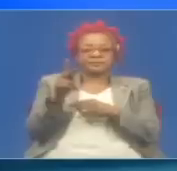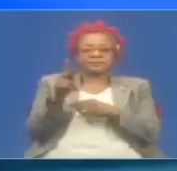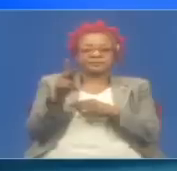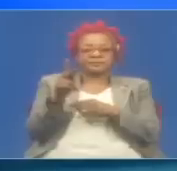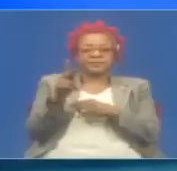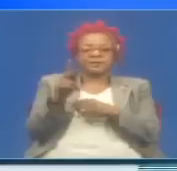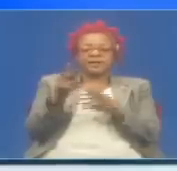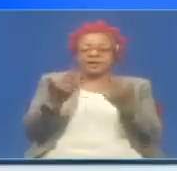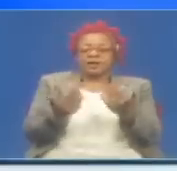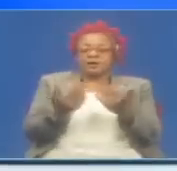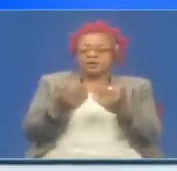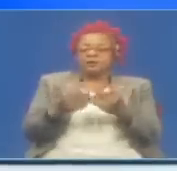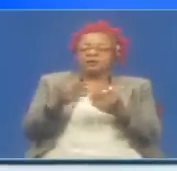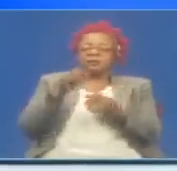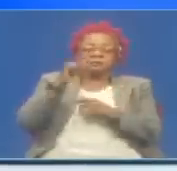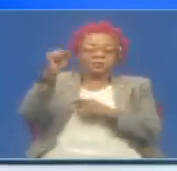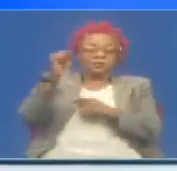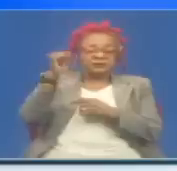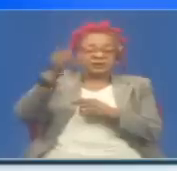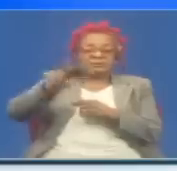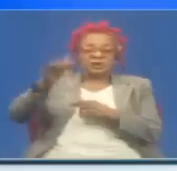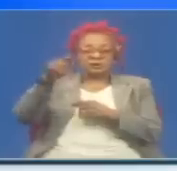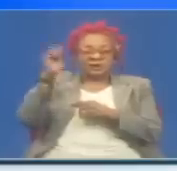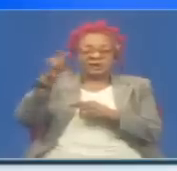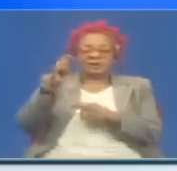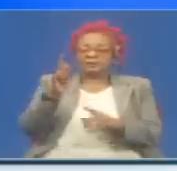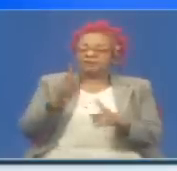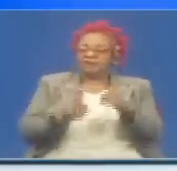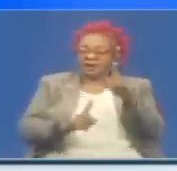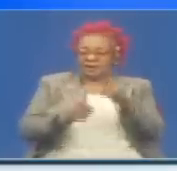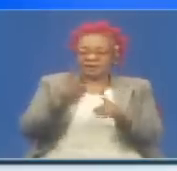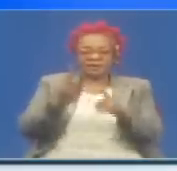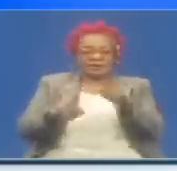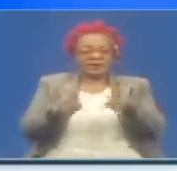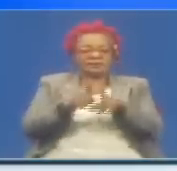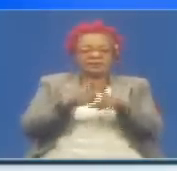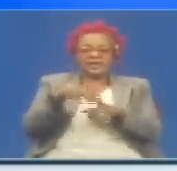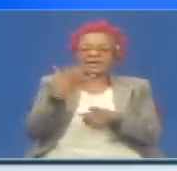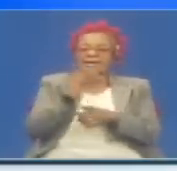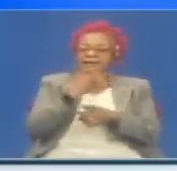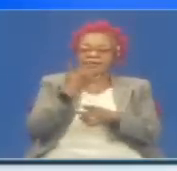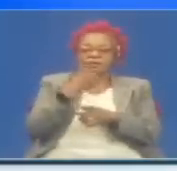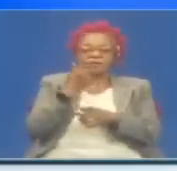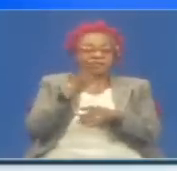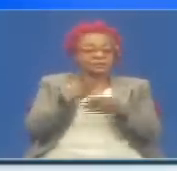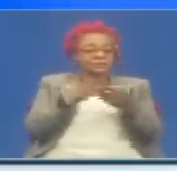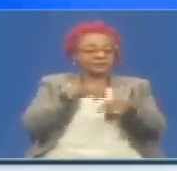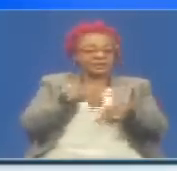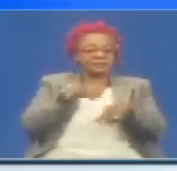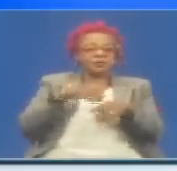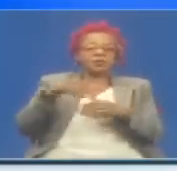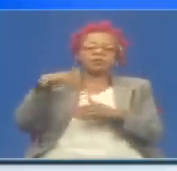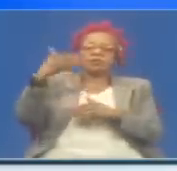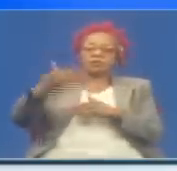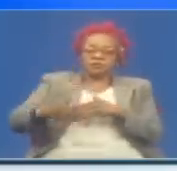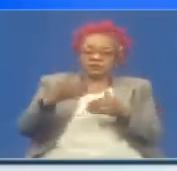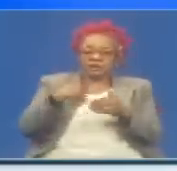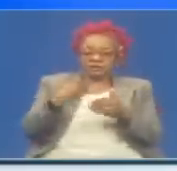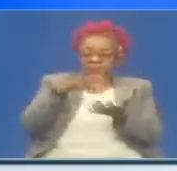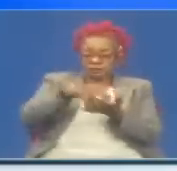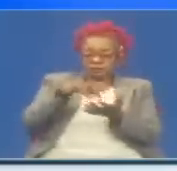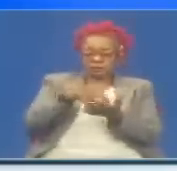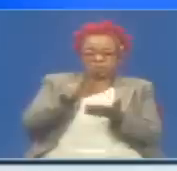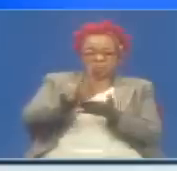Siasa za ubabe wa eneo la Mlima Kenya zinazidi kutokota. Naibu Rais Rigathi Gachagua ambaye kwa muda amekuwa akijiweka katika nafasi nzuri